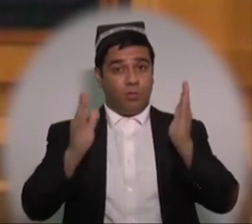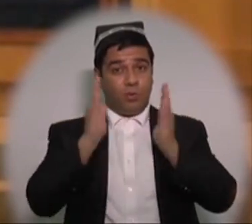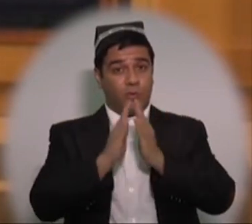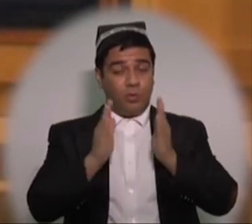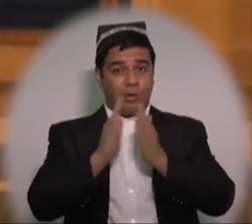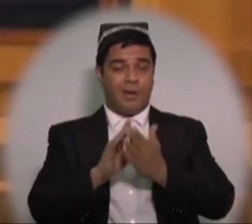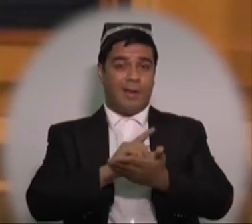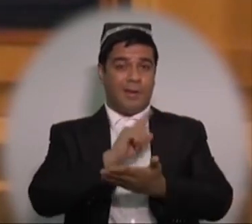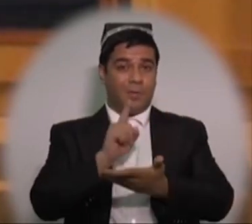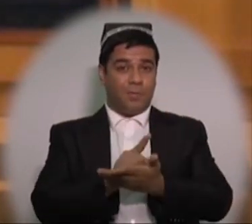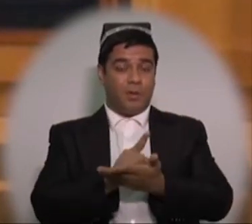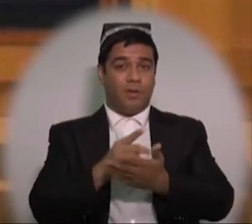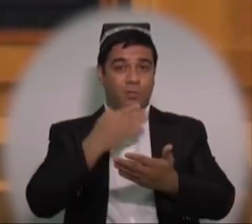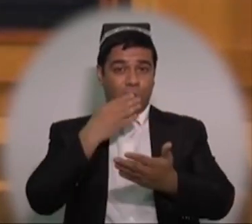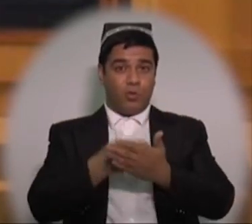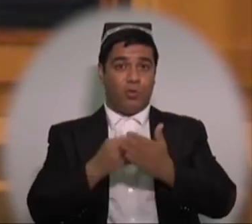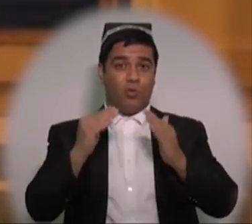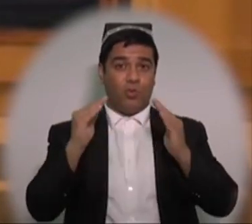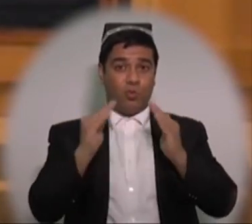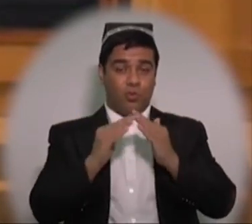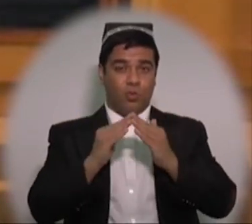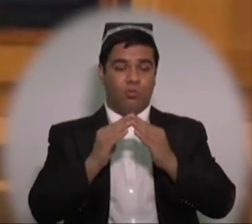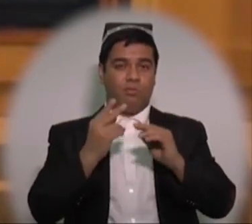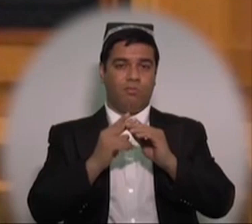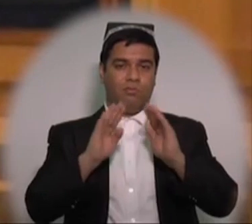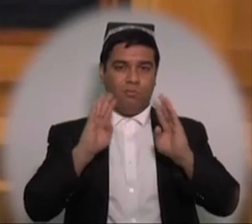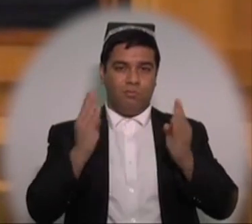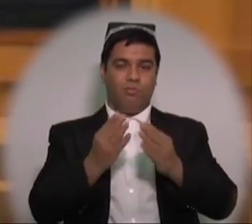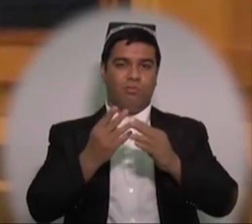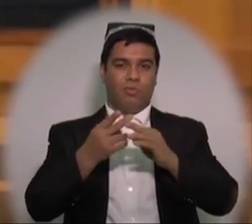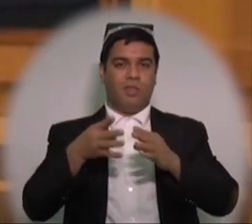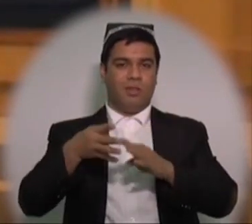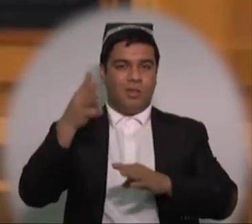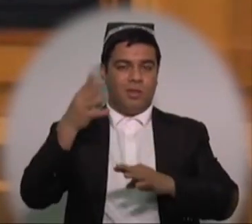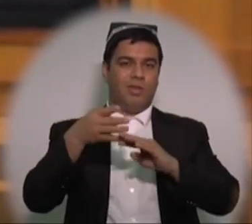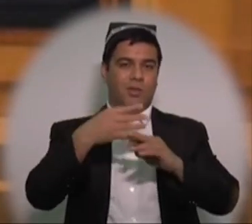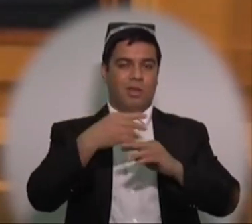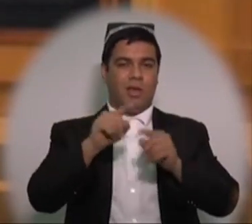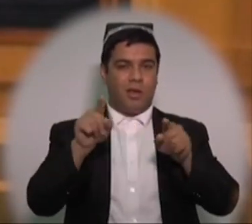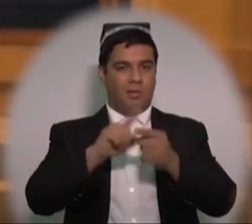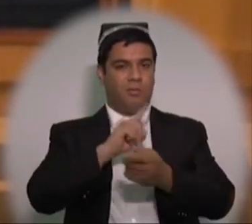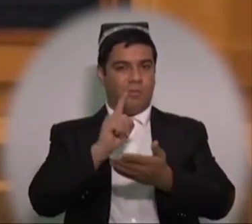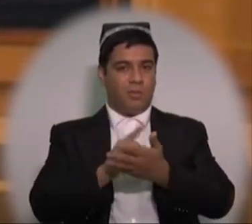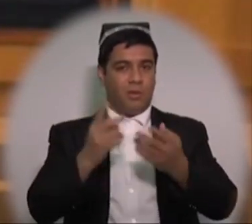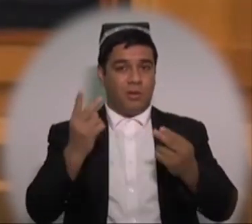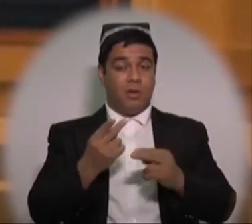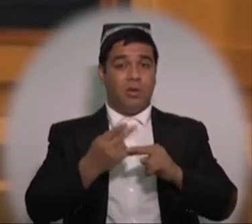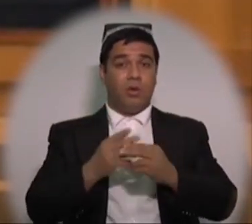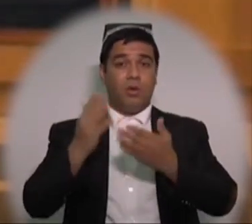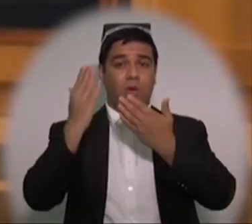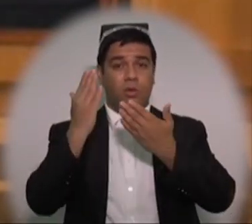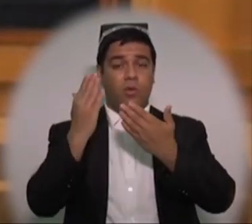bizi dinimizde hanedanlarının dahilsizliği tolakanlı ravişte tamillegen. Bunu